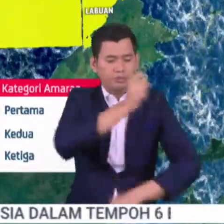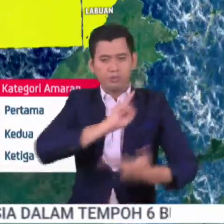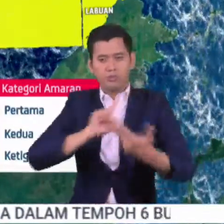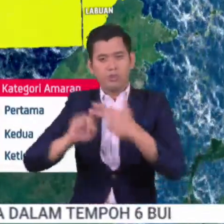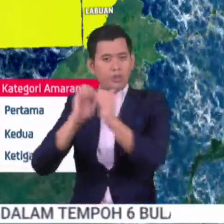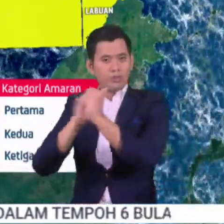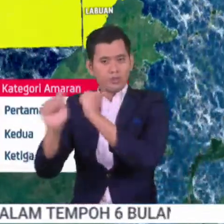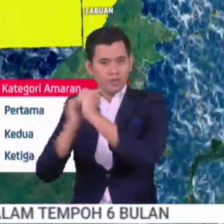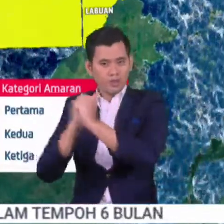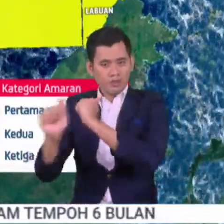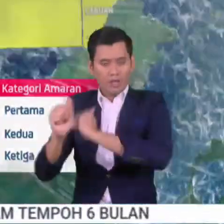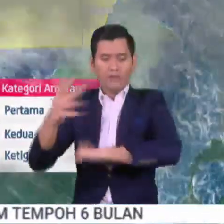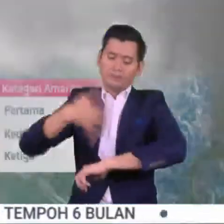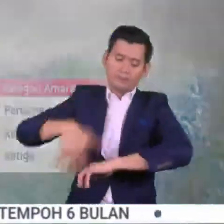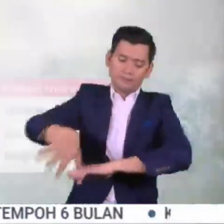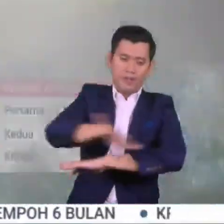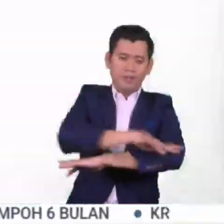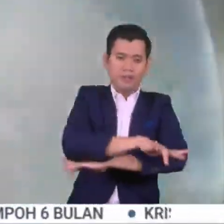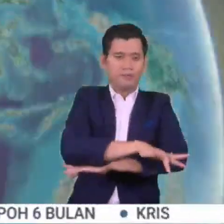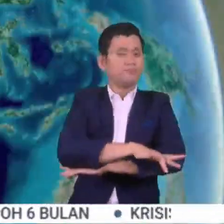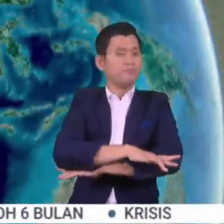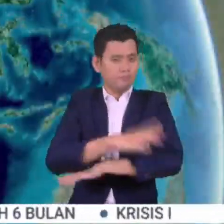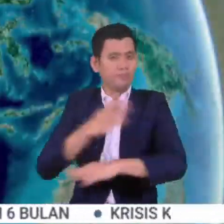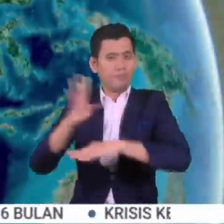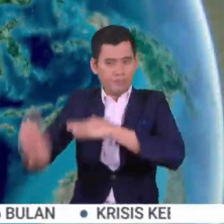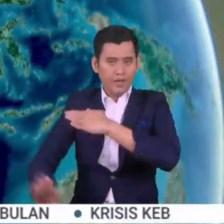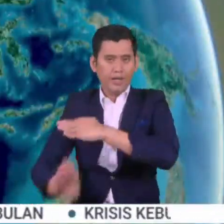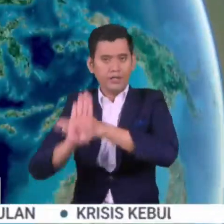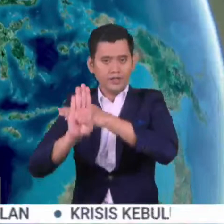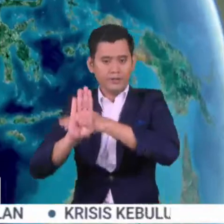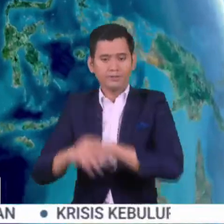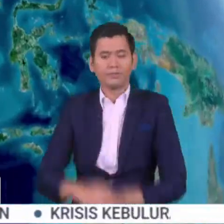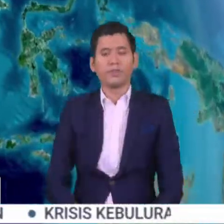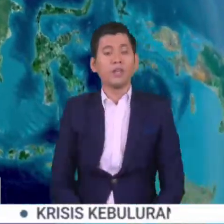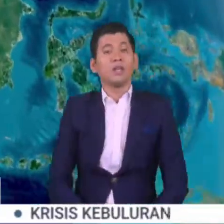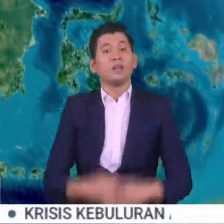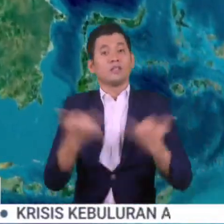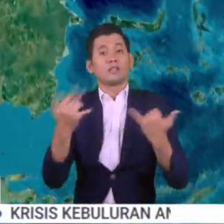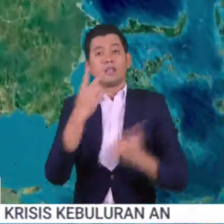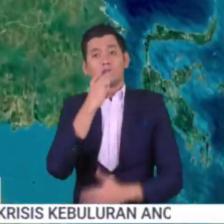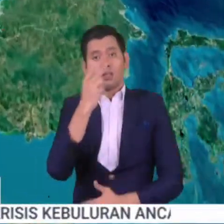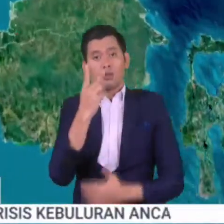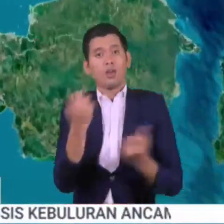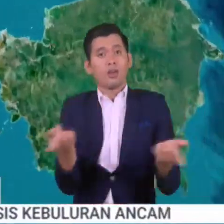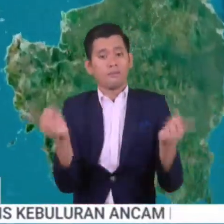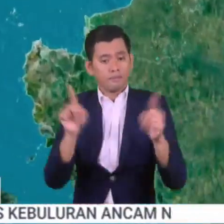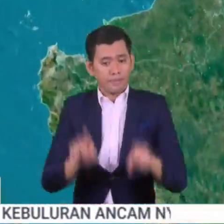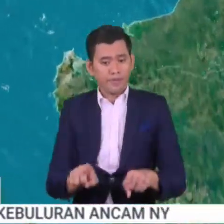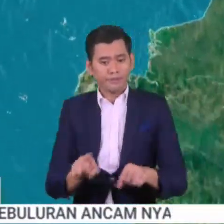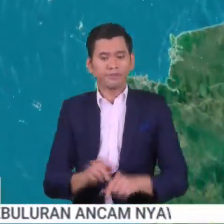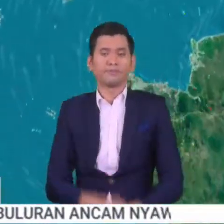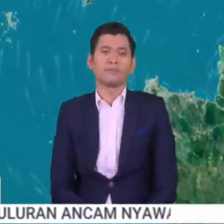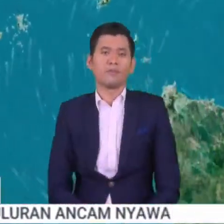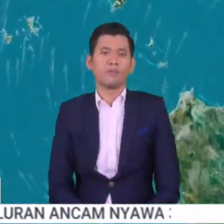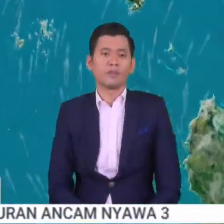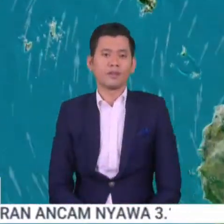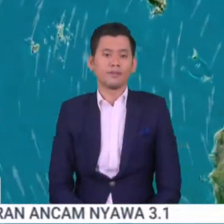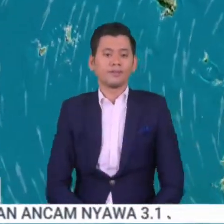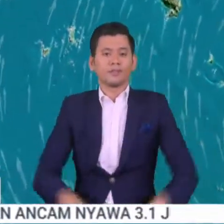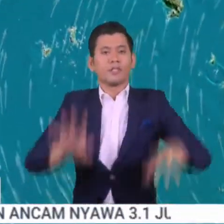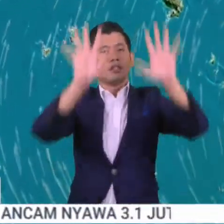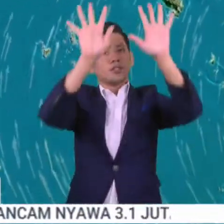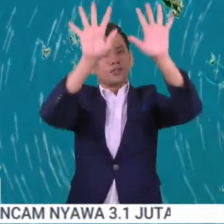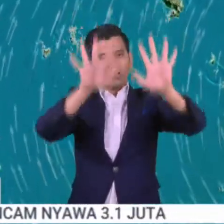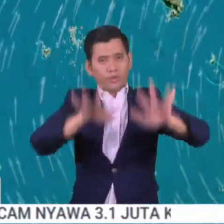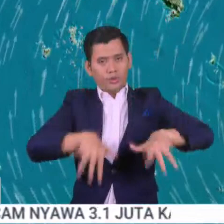juga rekreasi pantai. Seterusnya pula, kita beralih dengan keadaan cuaca semasa. Gema radar terkini menunjukkan keadaan cuaca